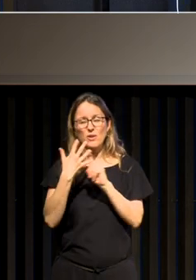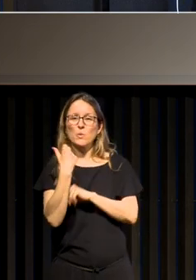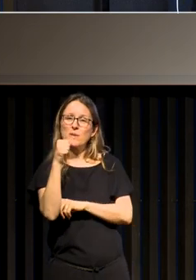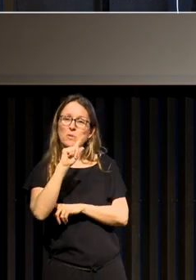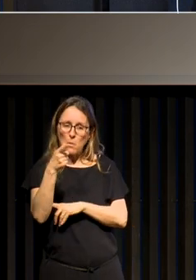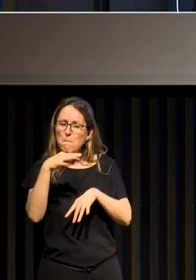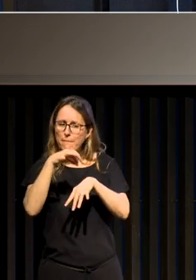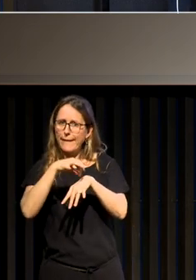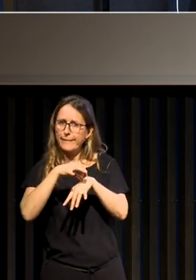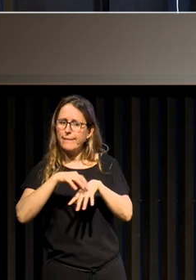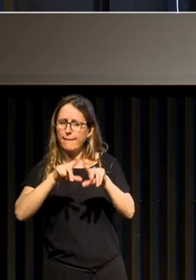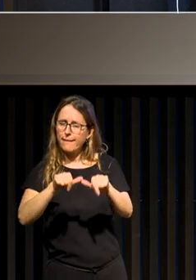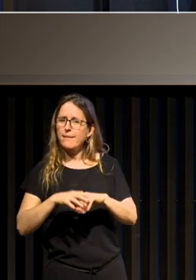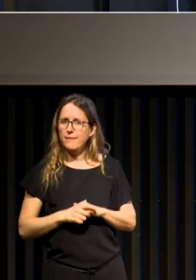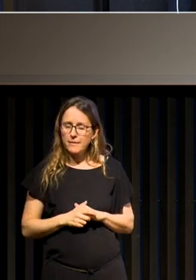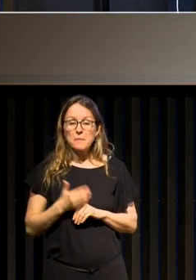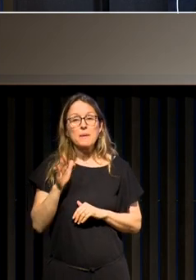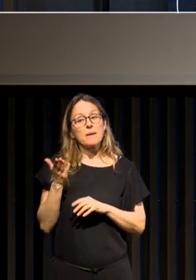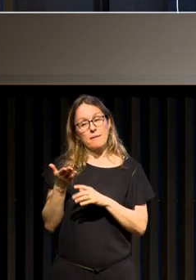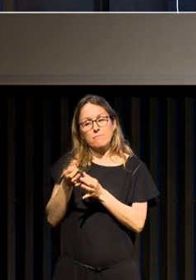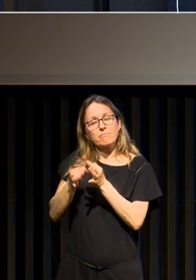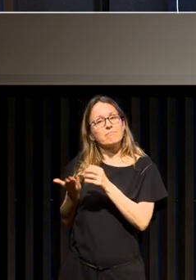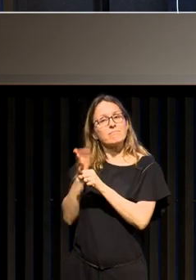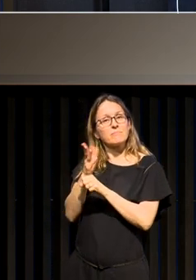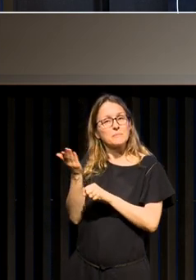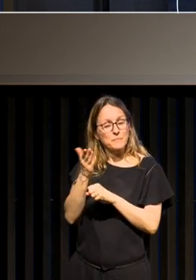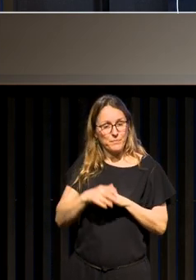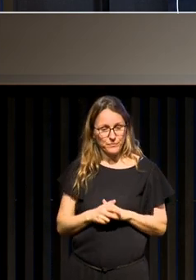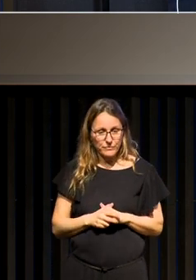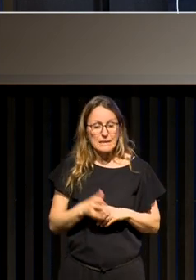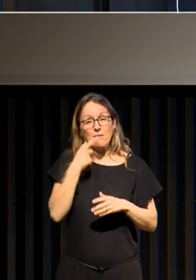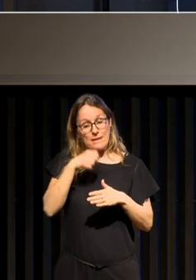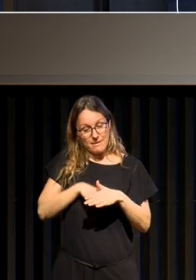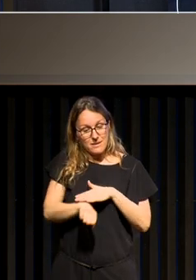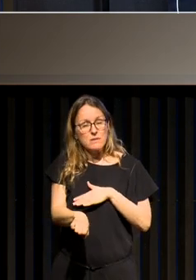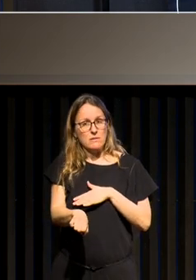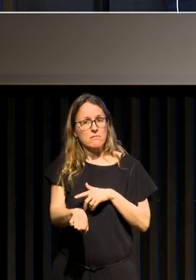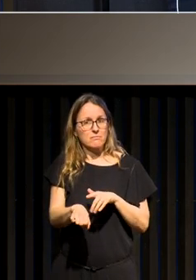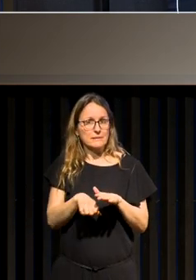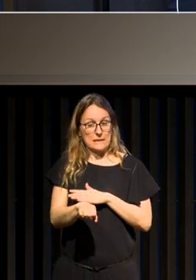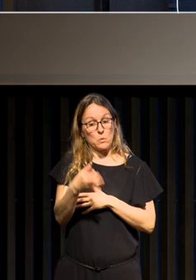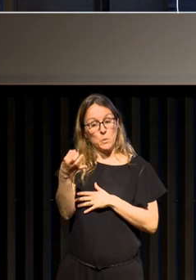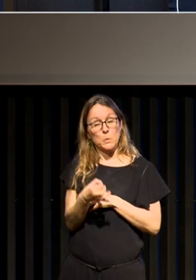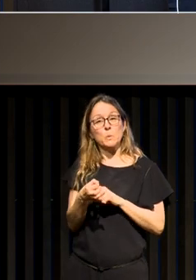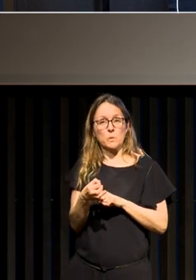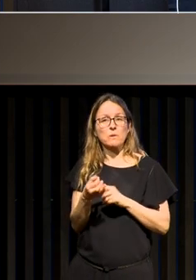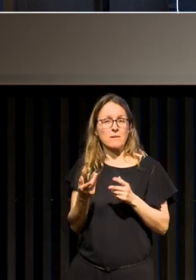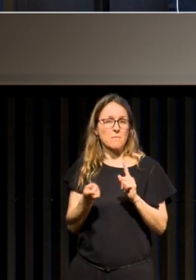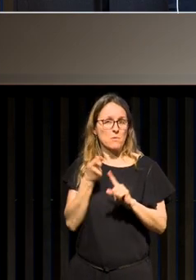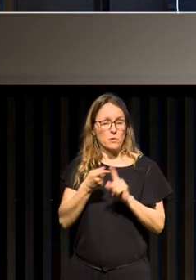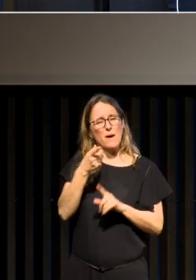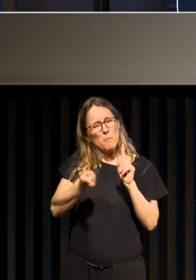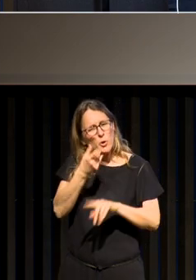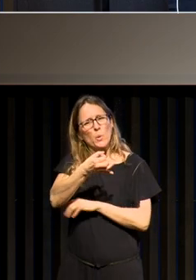maladies bénignes, mais qui montrent alors le taux cumulatif de naissance vivante, c'est ça le taux le plus important, il faut raisonner en